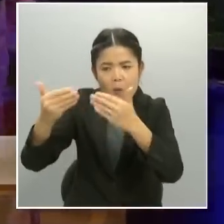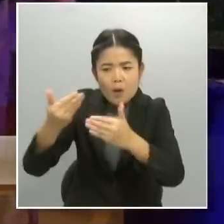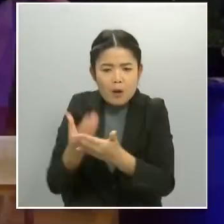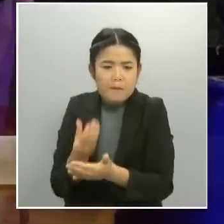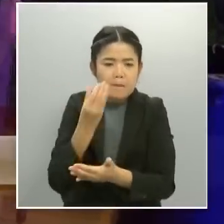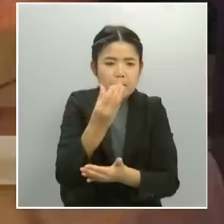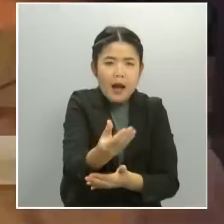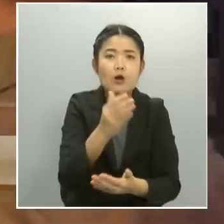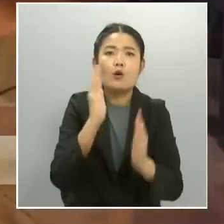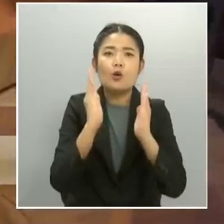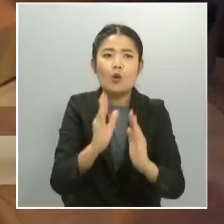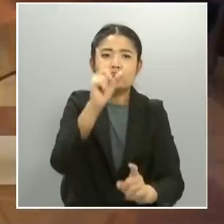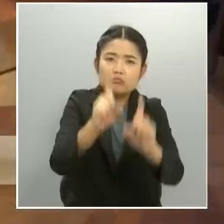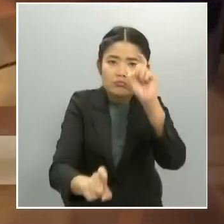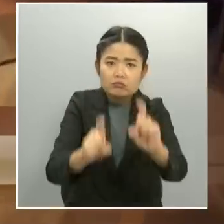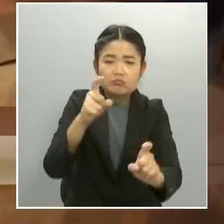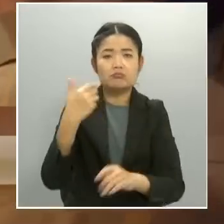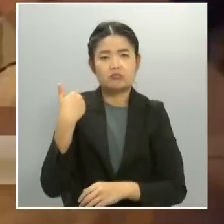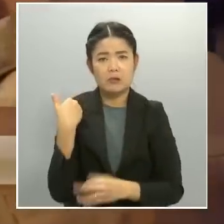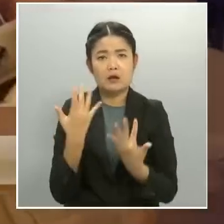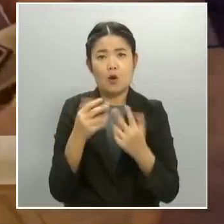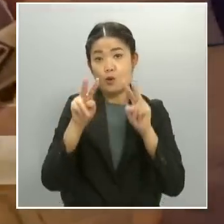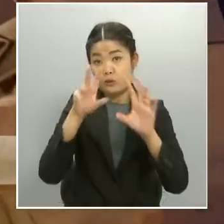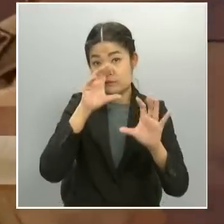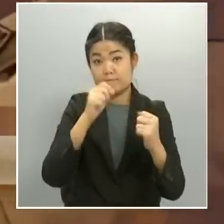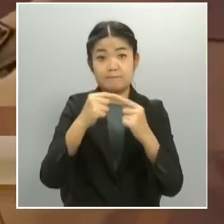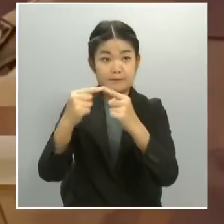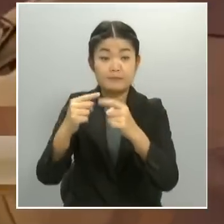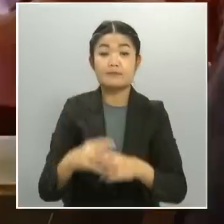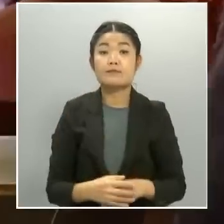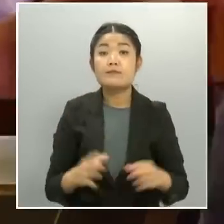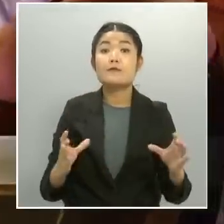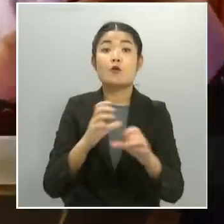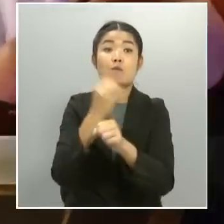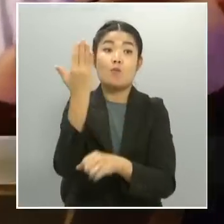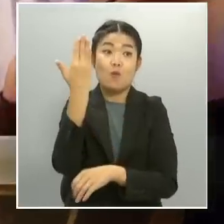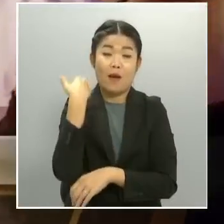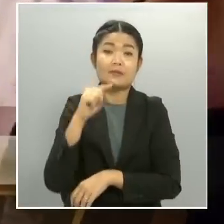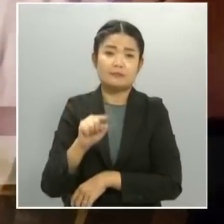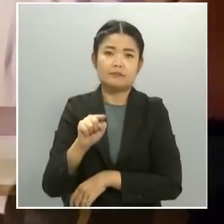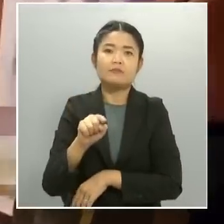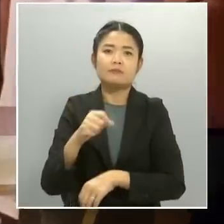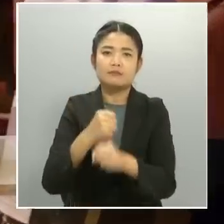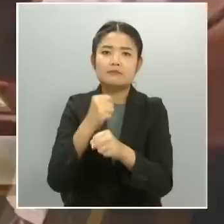ไม่อันนี้เดี๋ยวคงจะมีปฏิกิริยาแน่นอนเราก็ตามกันดูแต่ตกลงเมื่อวานนี้ก็ดำเนินการไปก่อนแล้ว